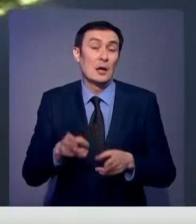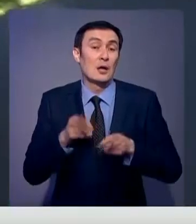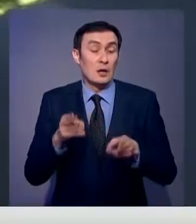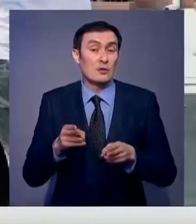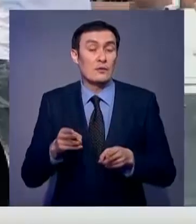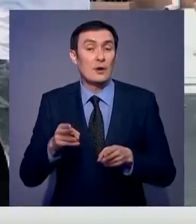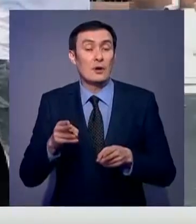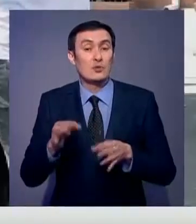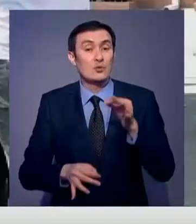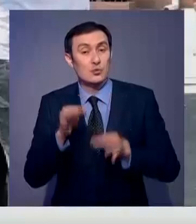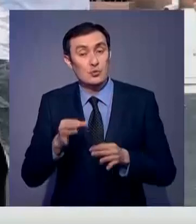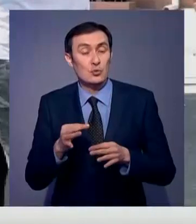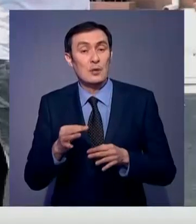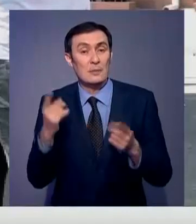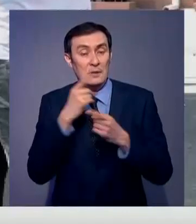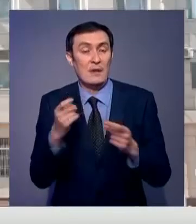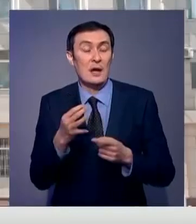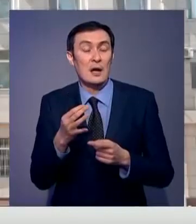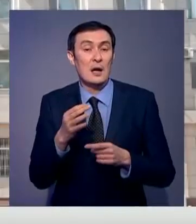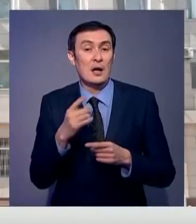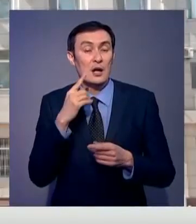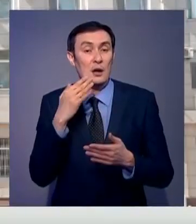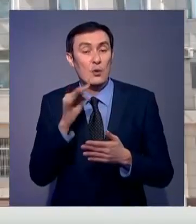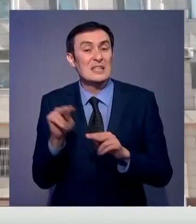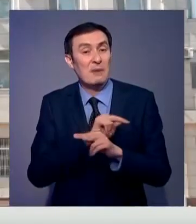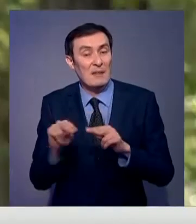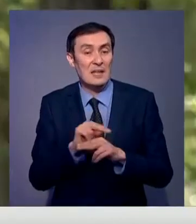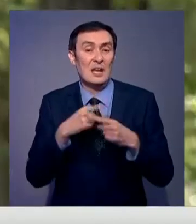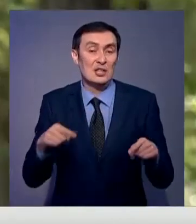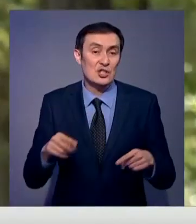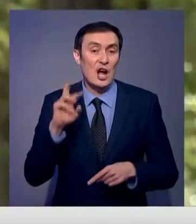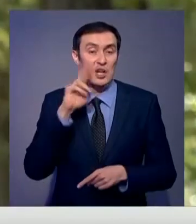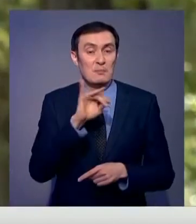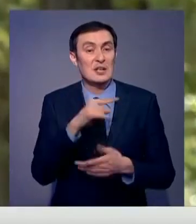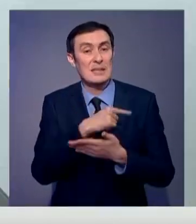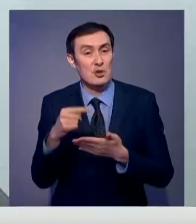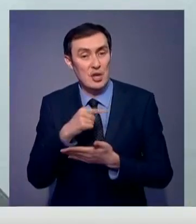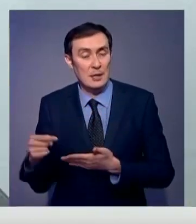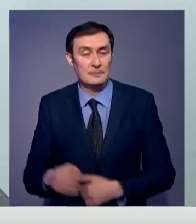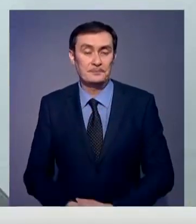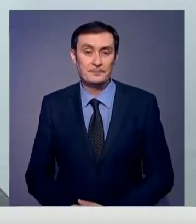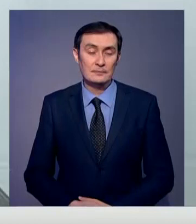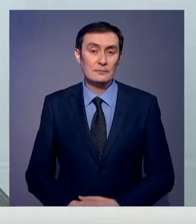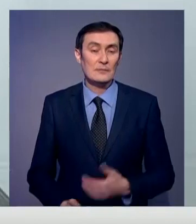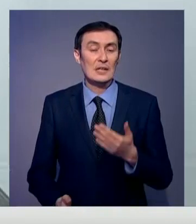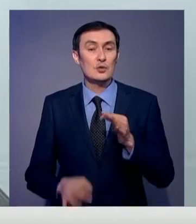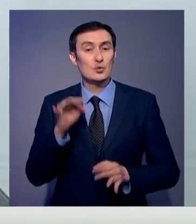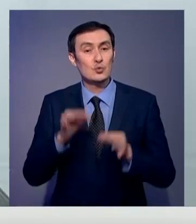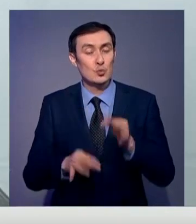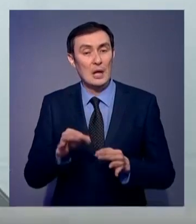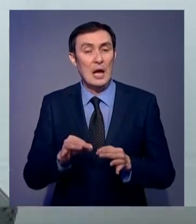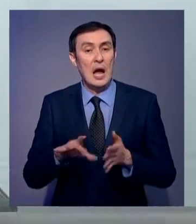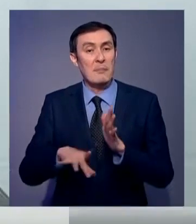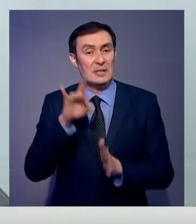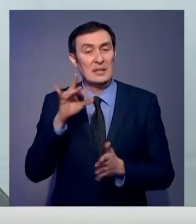выносит частное определение в адрес Акимата и полиции об исправлении тех или иных замечаний. Если суд определил, что там